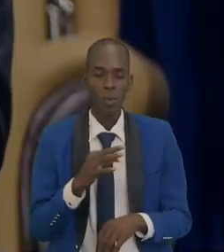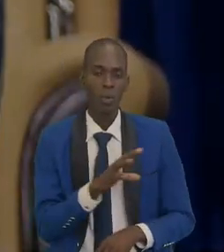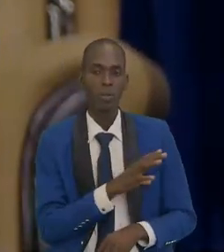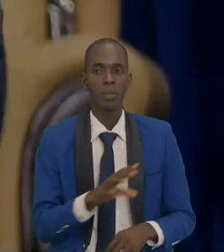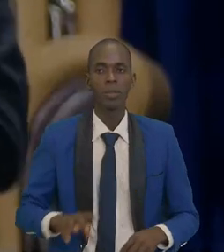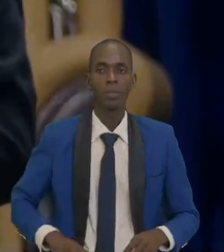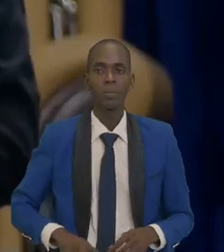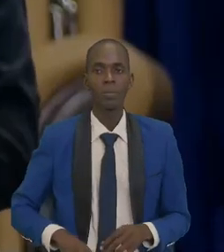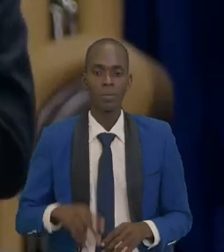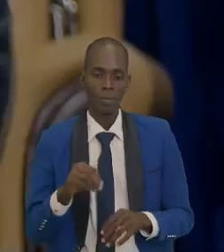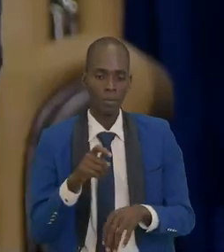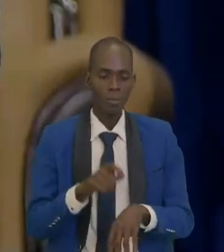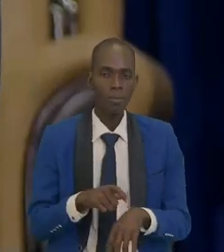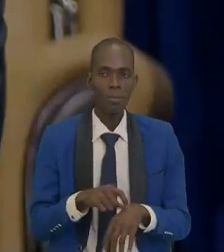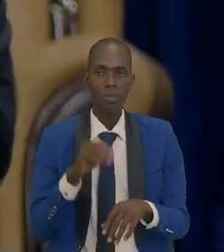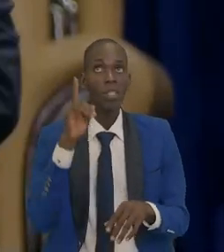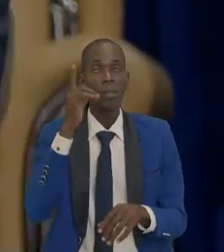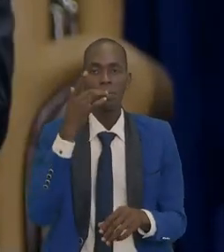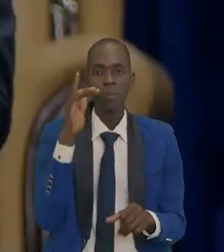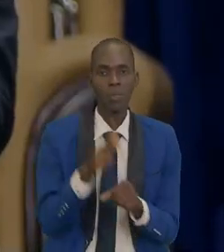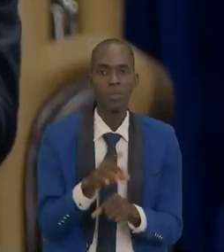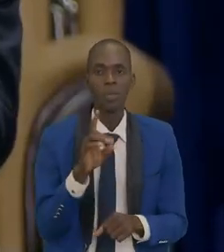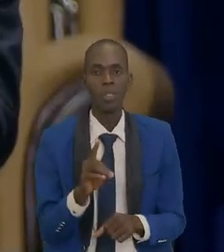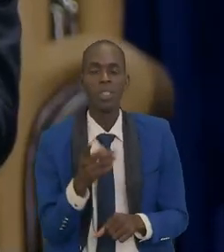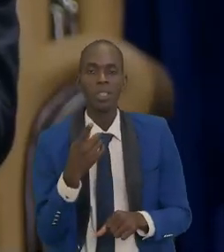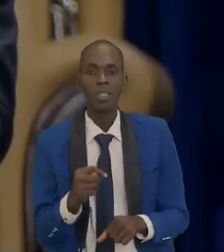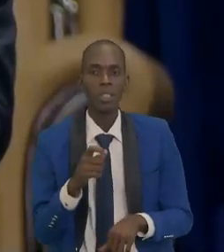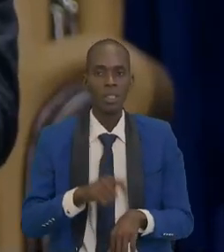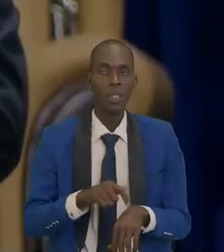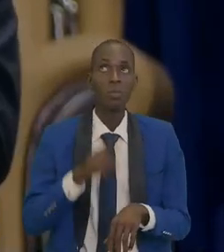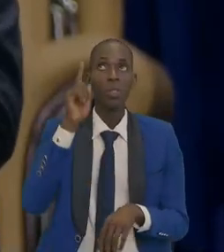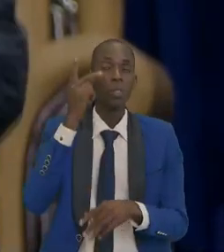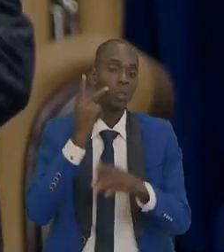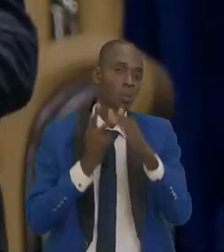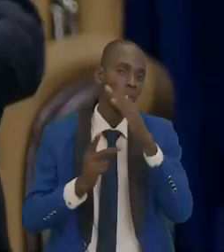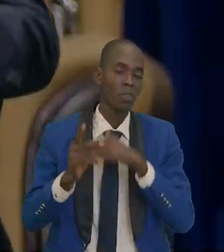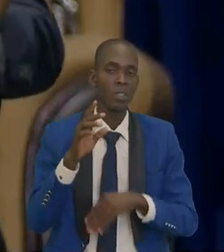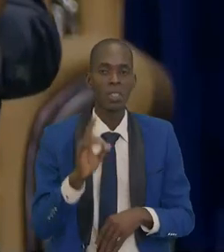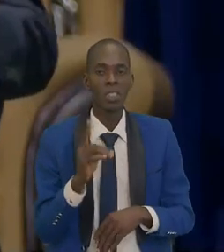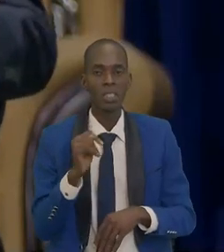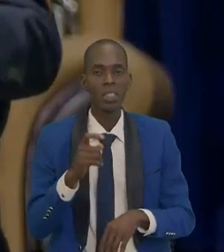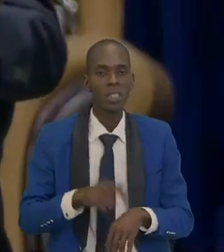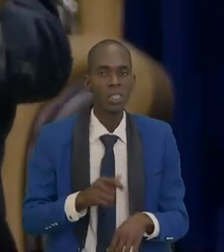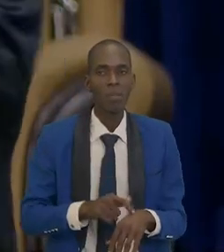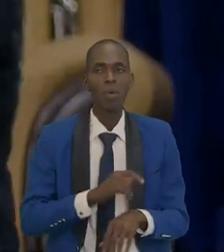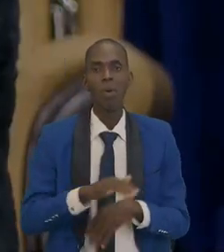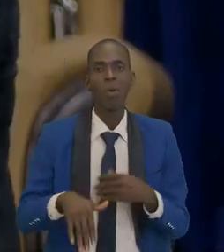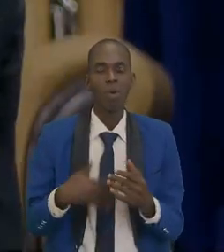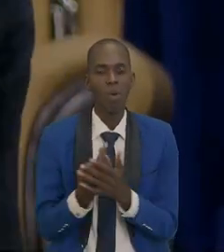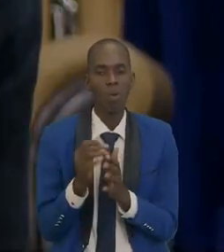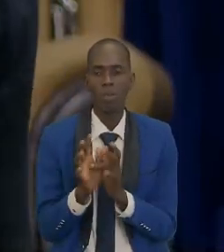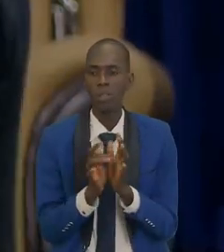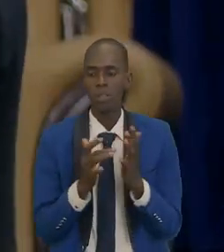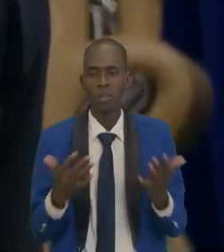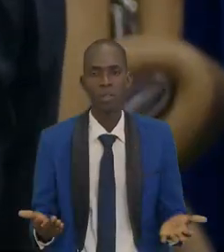Christ, le temps qu'il a promis, les temps qu'il a prophétisé et les temps dans